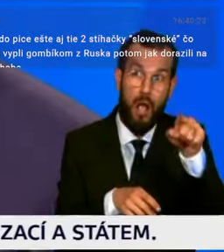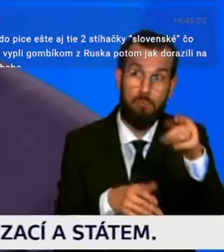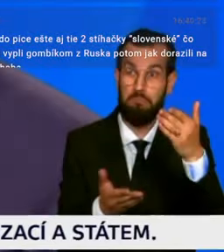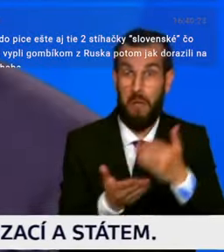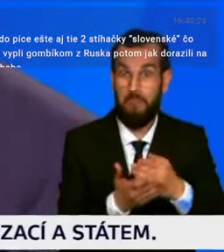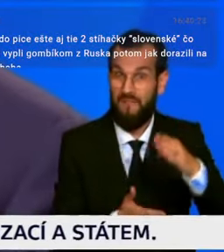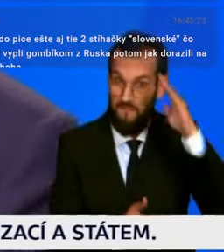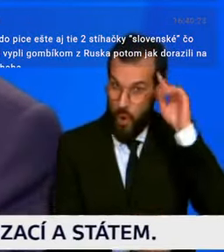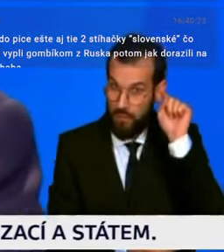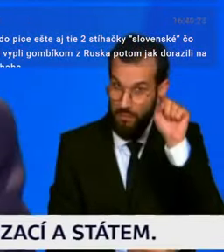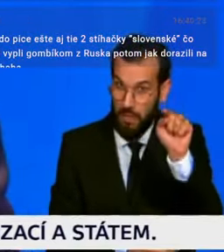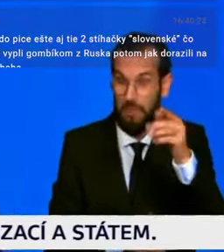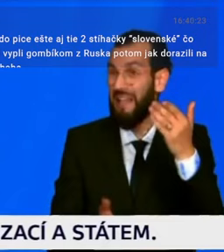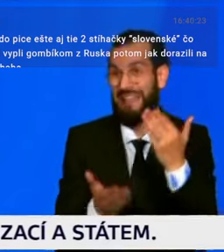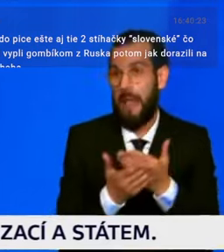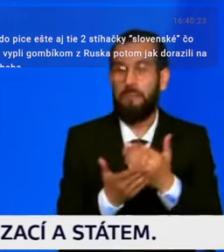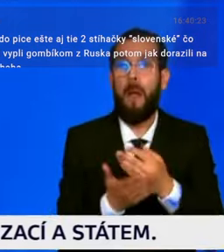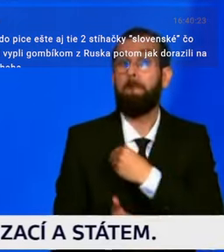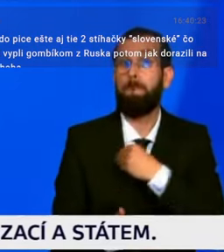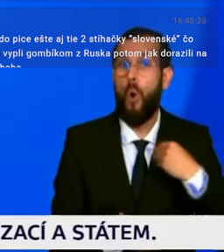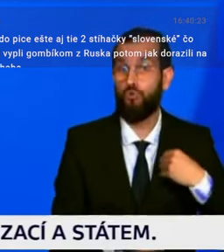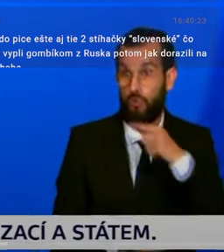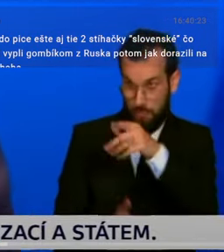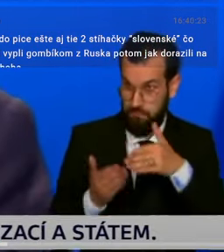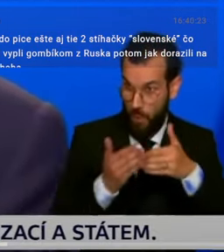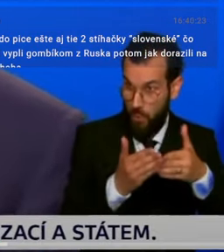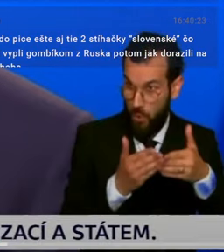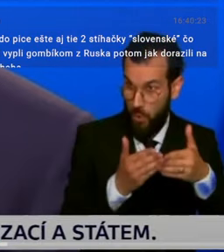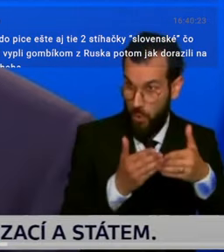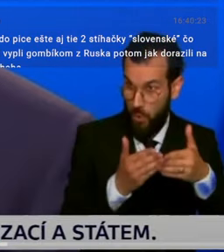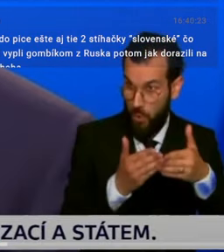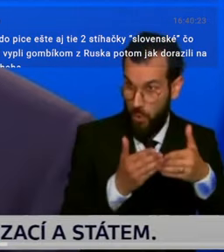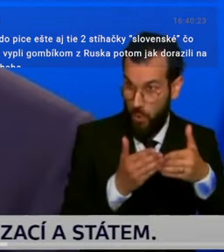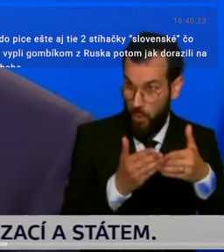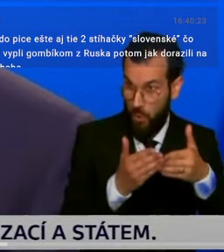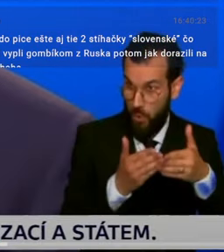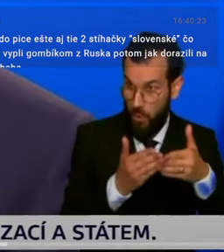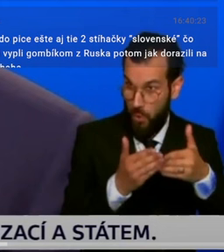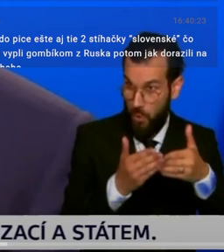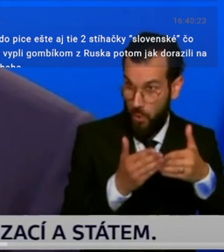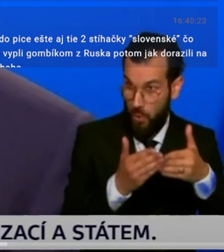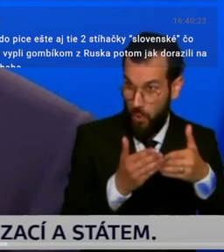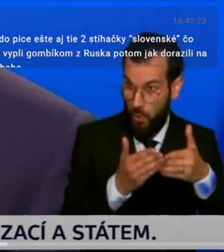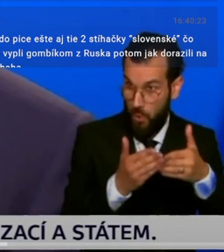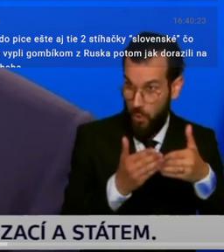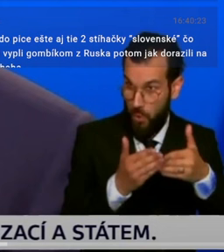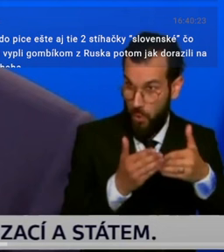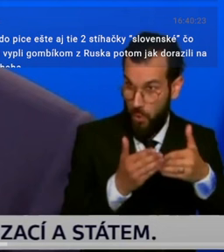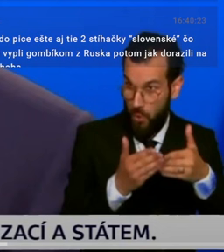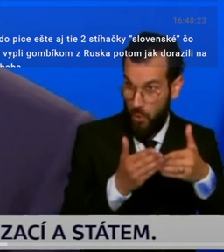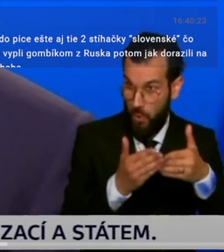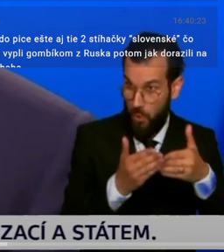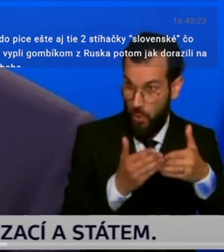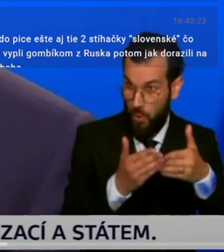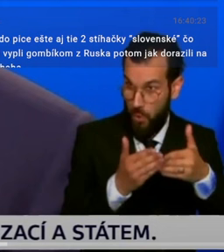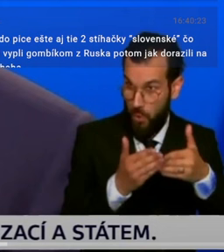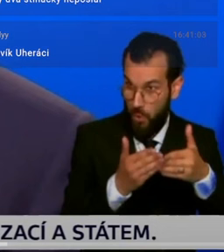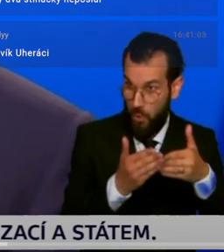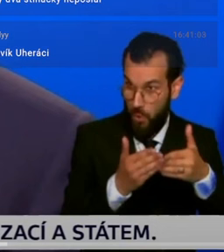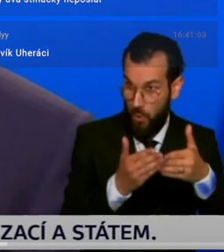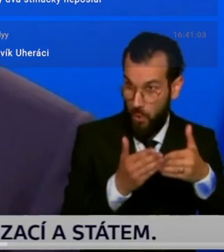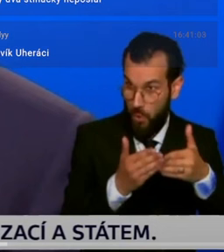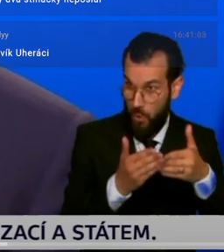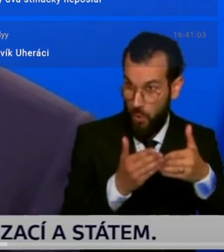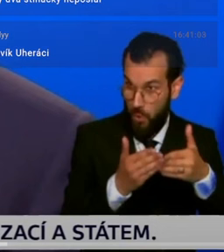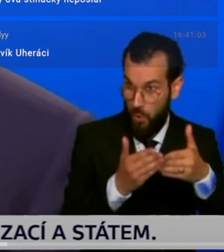vojenskou pomocou dajme tomu keby to bolo Poľsko po článok na to ako to Poľsko pobalti preč